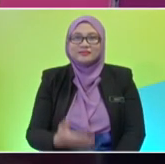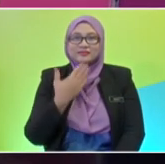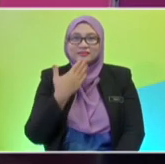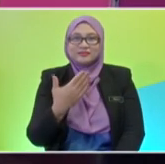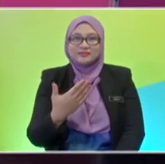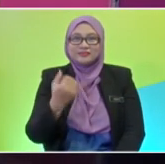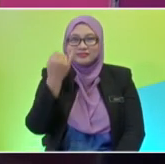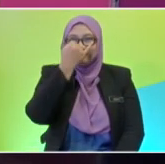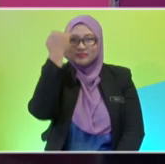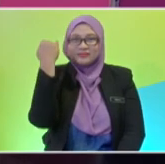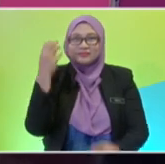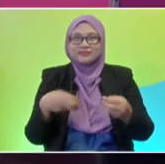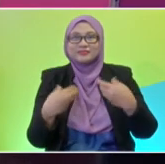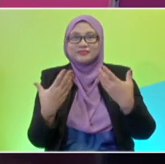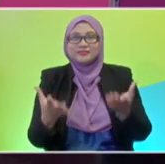bacaan